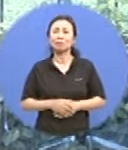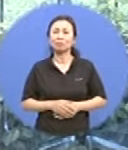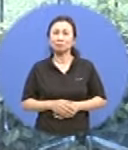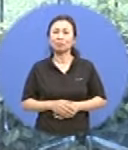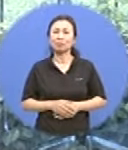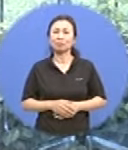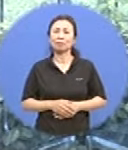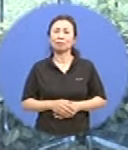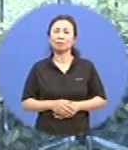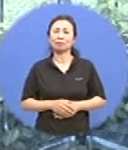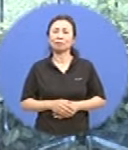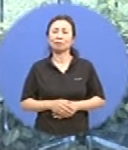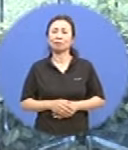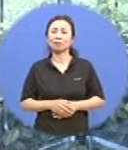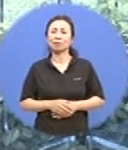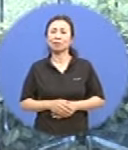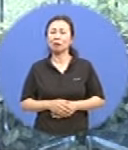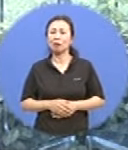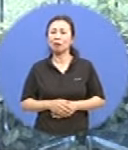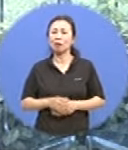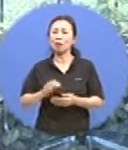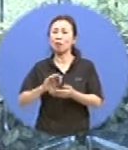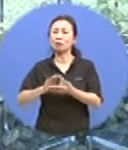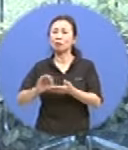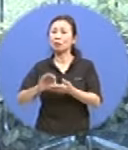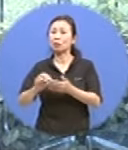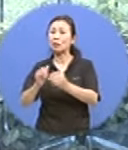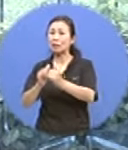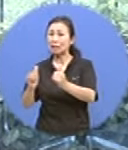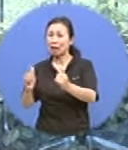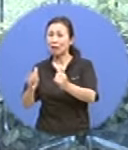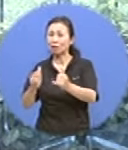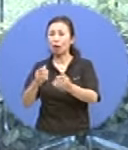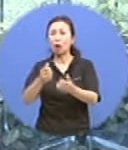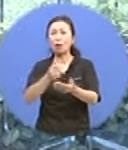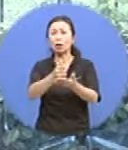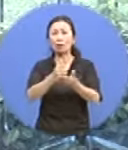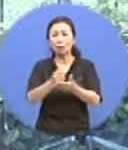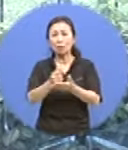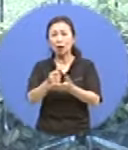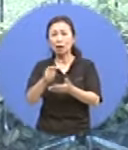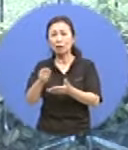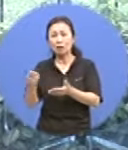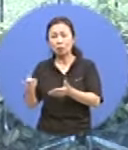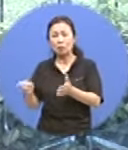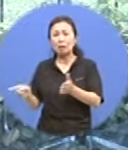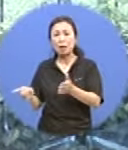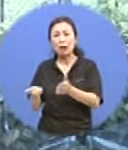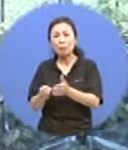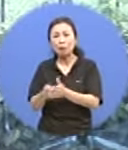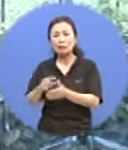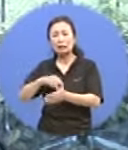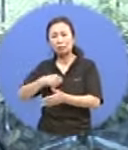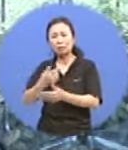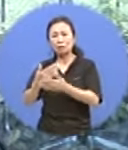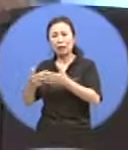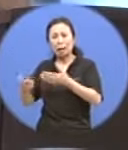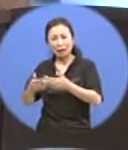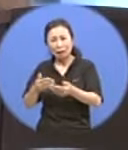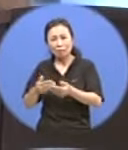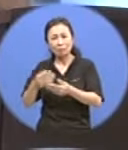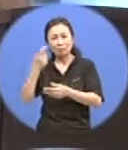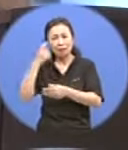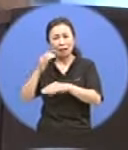のこれまでの経験とか意識っていうのがずっと積み重なってますよね、でそれで物事の良し悪しを判断し